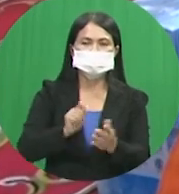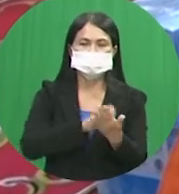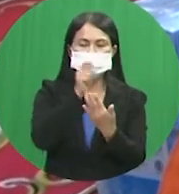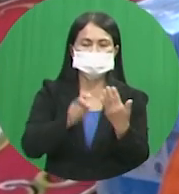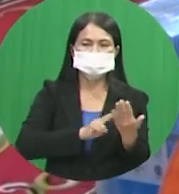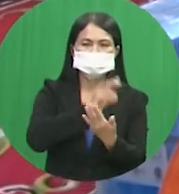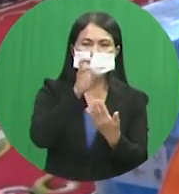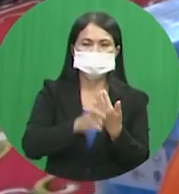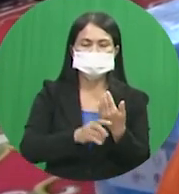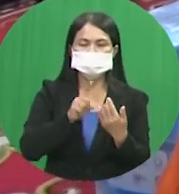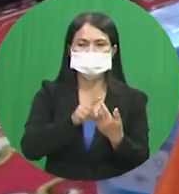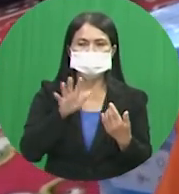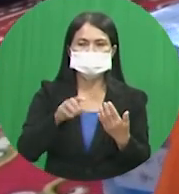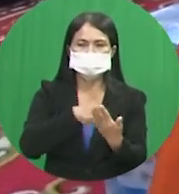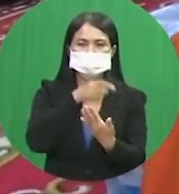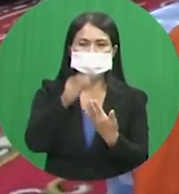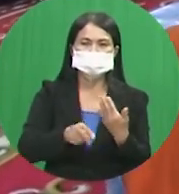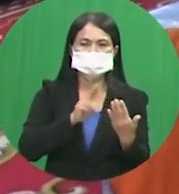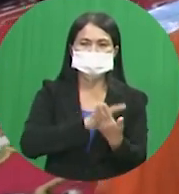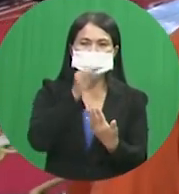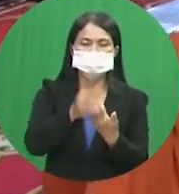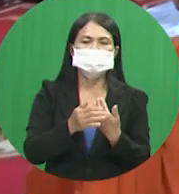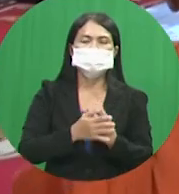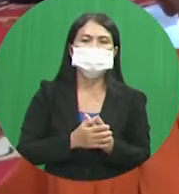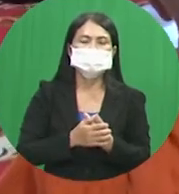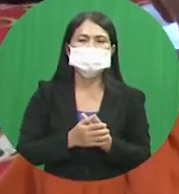ศันดอทไงดอแปรมกายแค่อสด